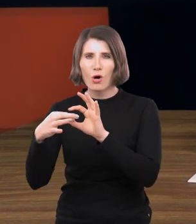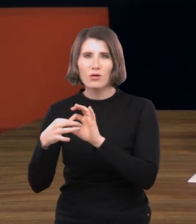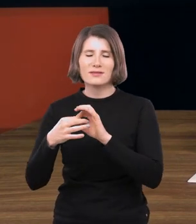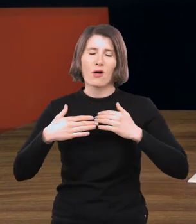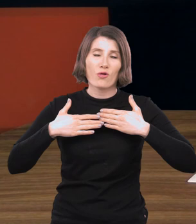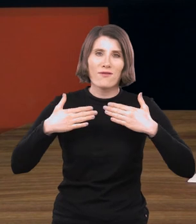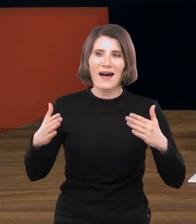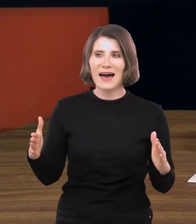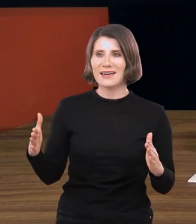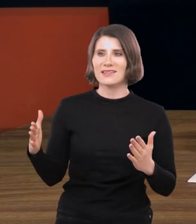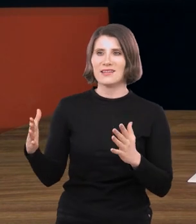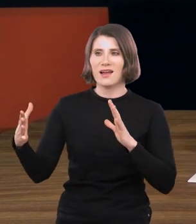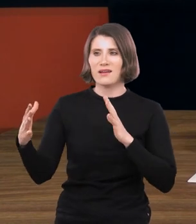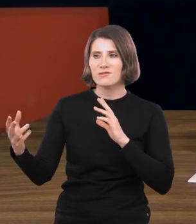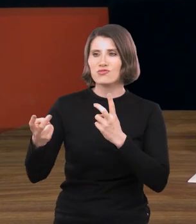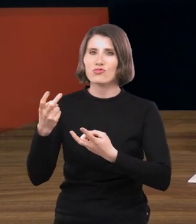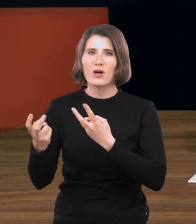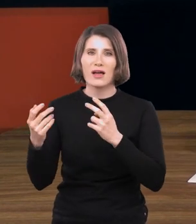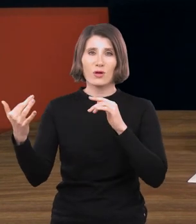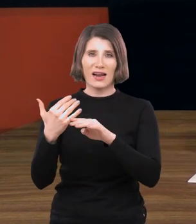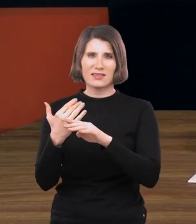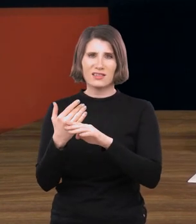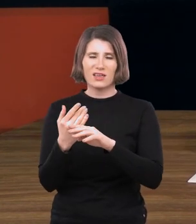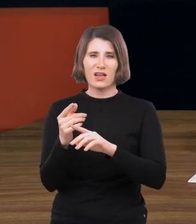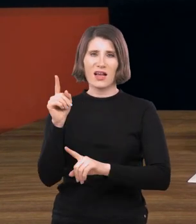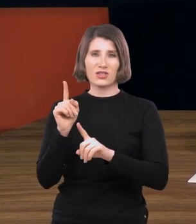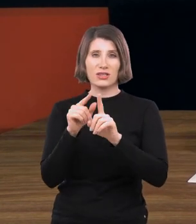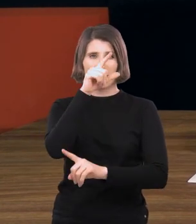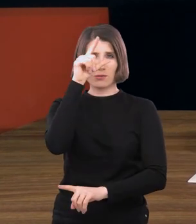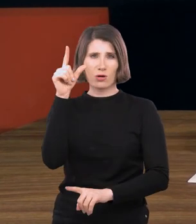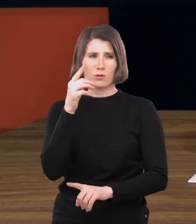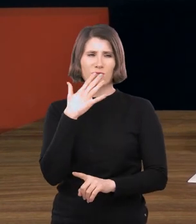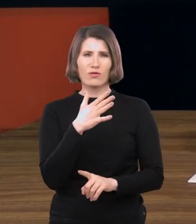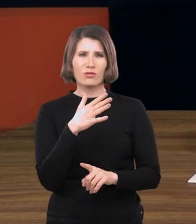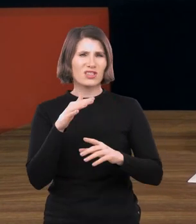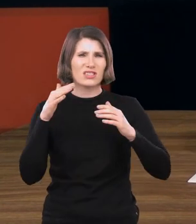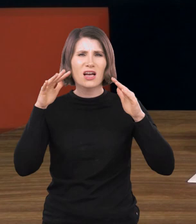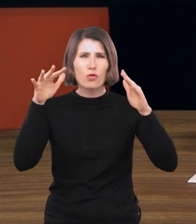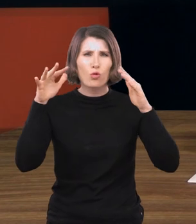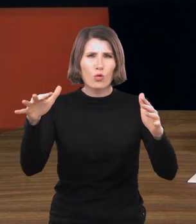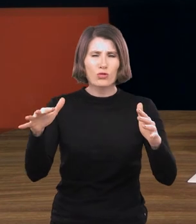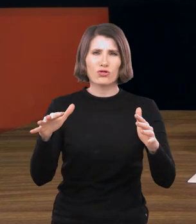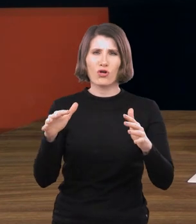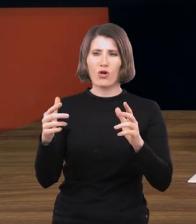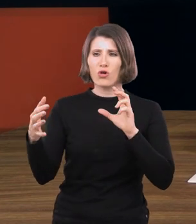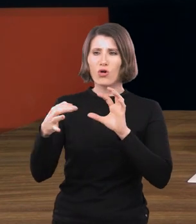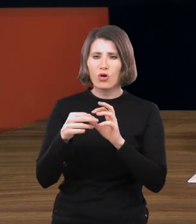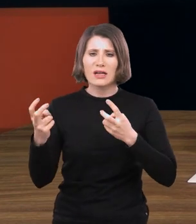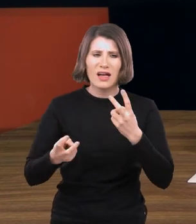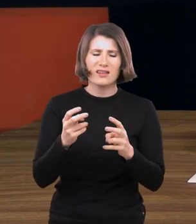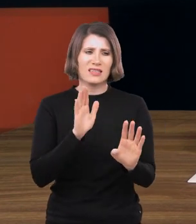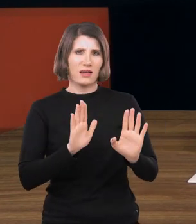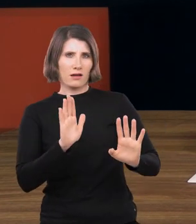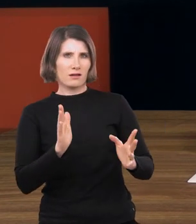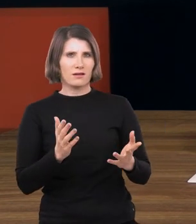i wręcz czasami nawet przez niektórych nazywane jako natarczywe w oczekiwaniu na ten